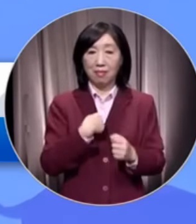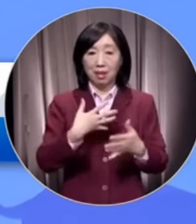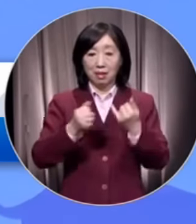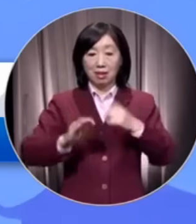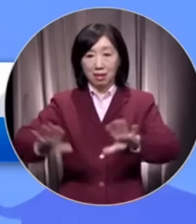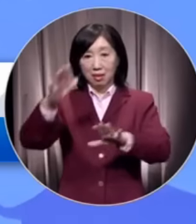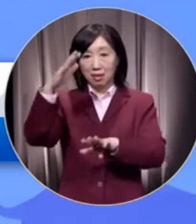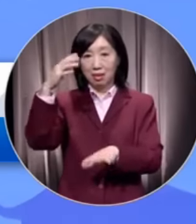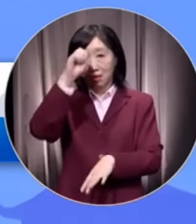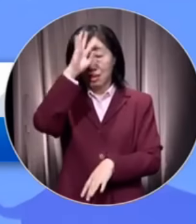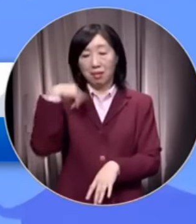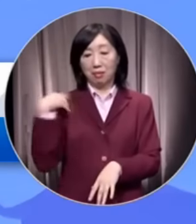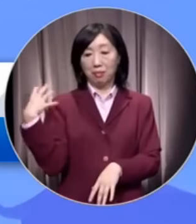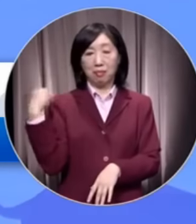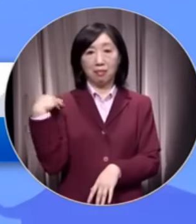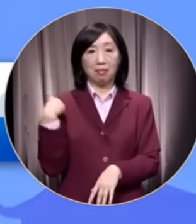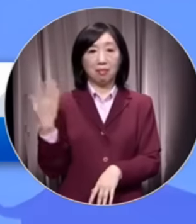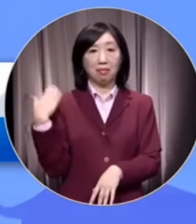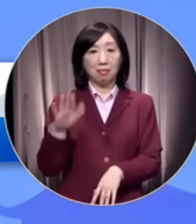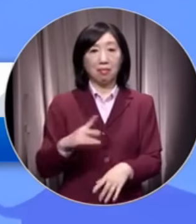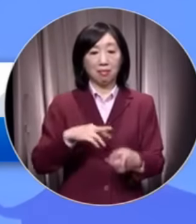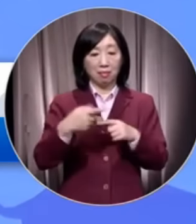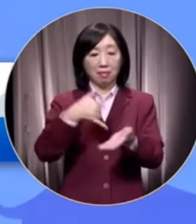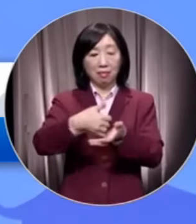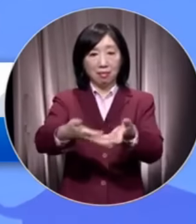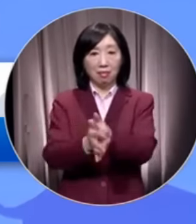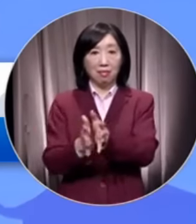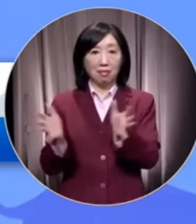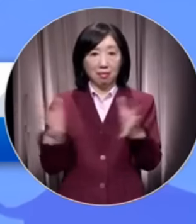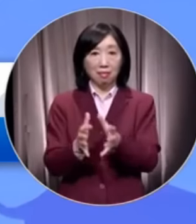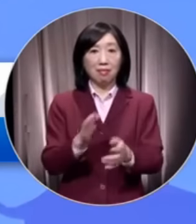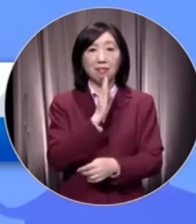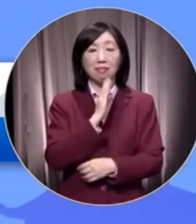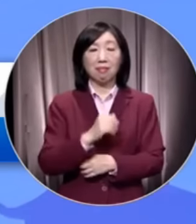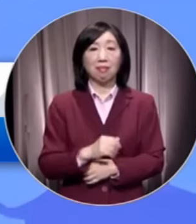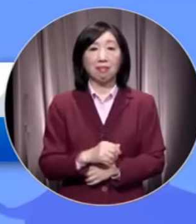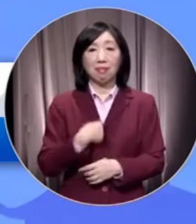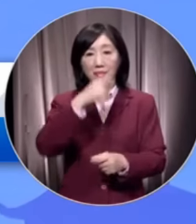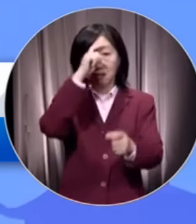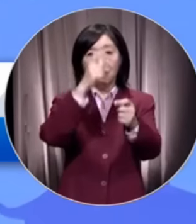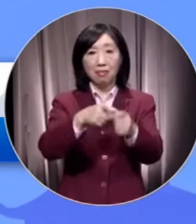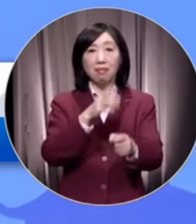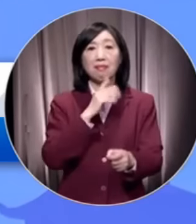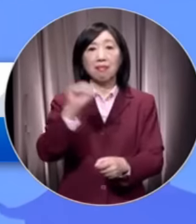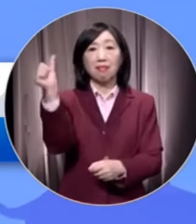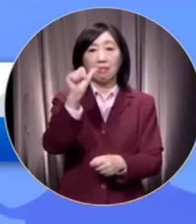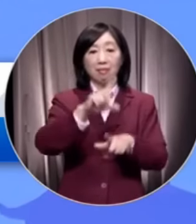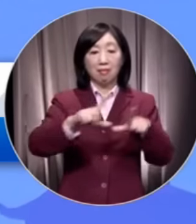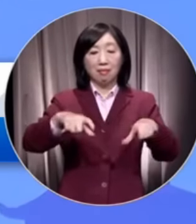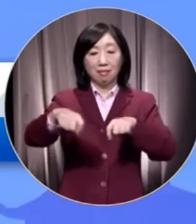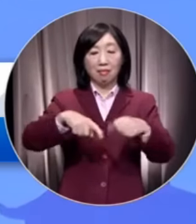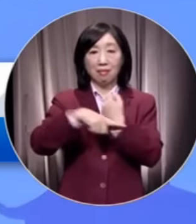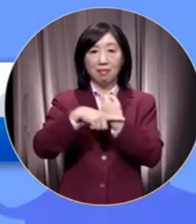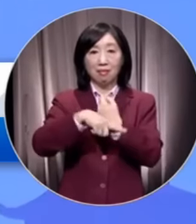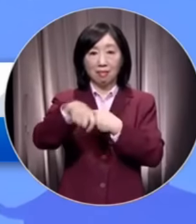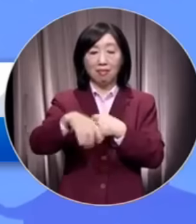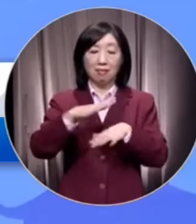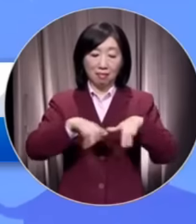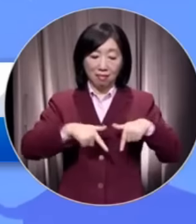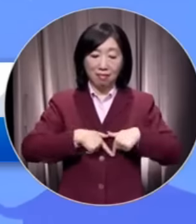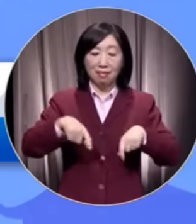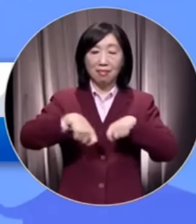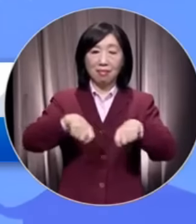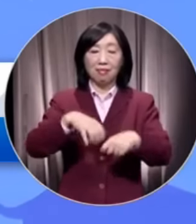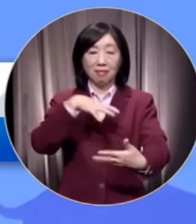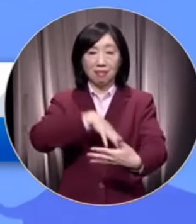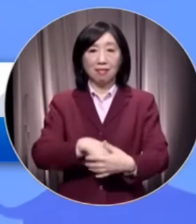路走来始终如一，我们是跟弱势者在一起的。至于我的愿景，在我的五大研发计划、我的五大安心计划、我的